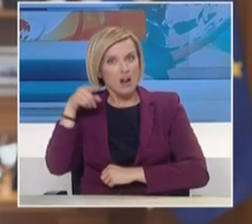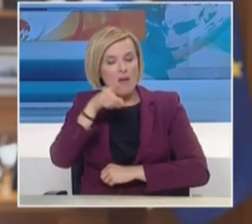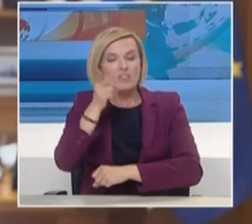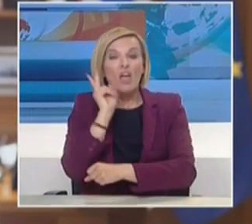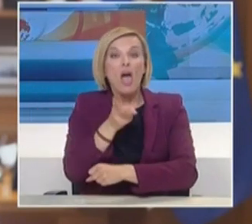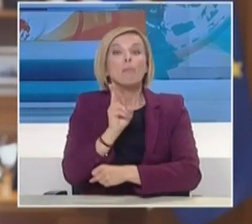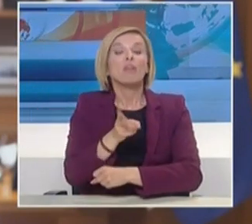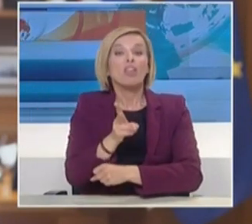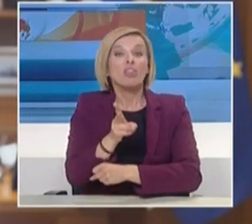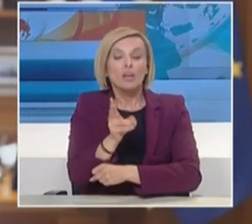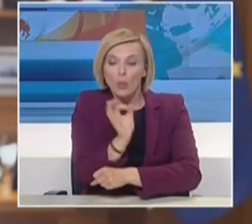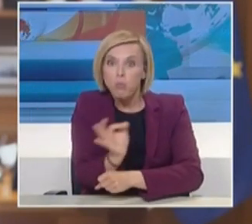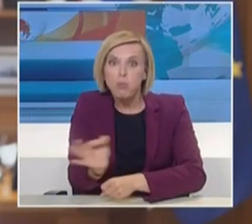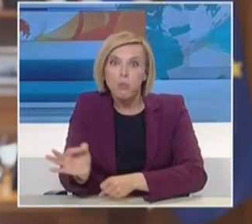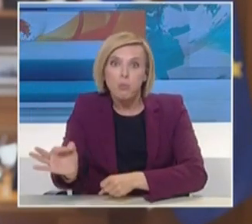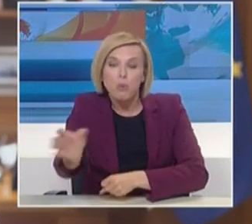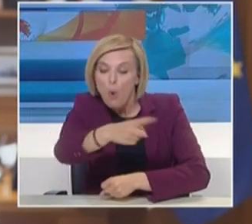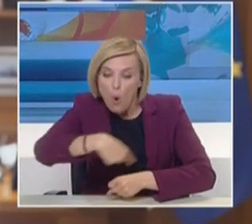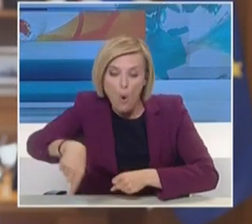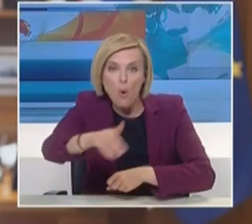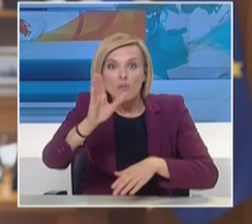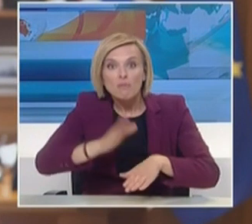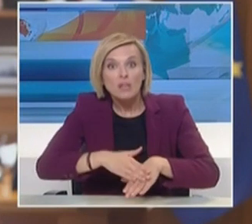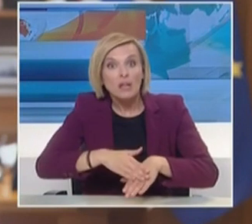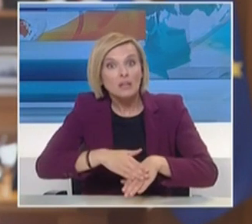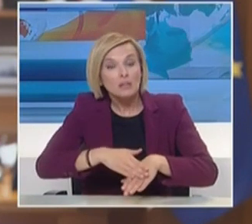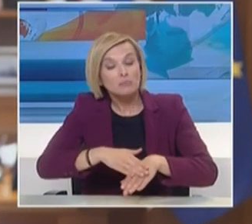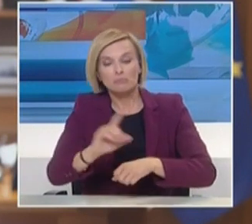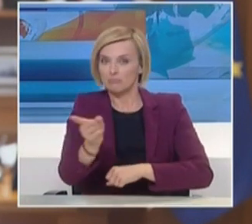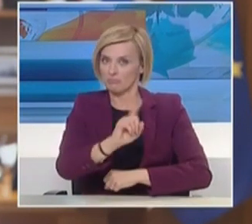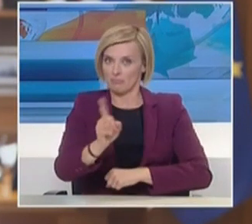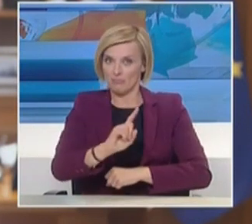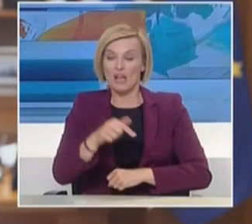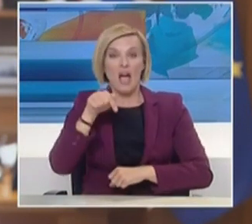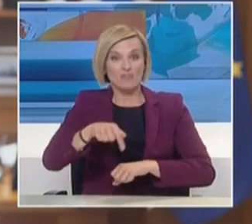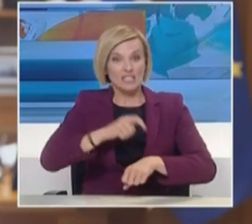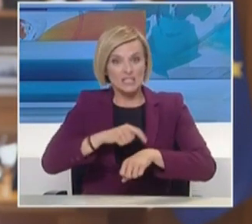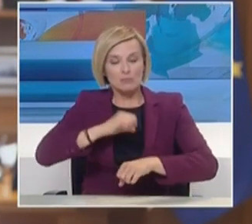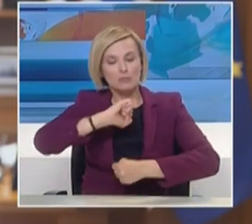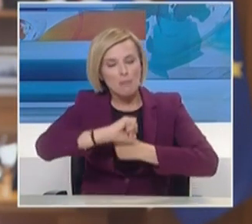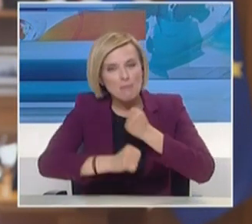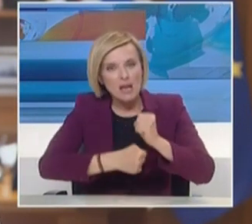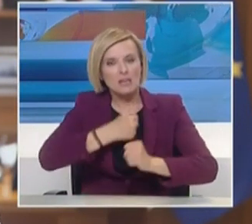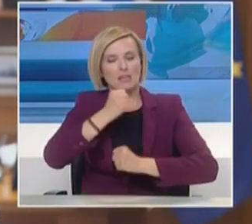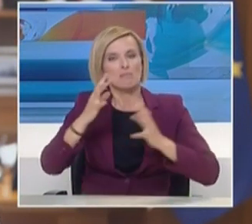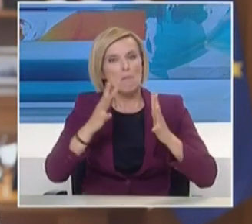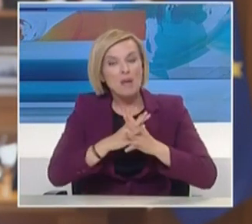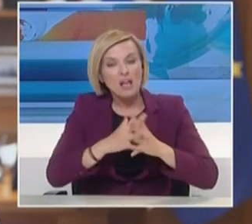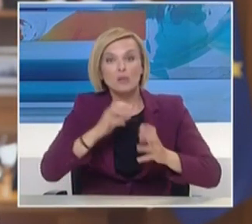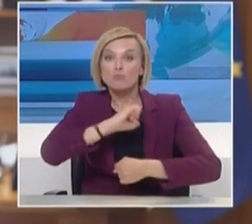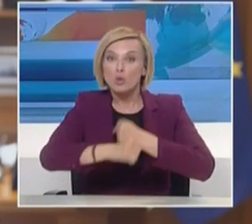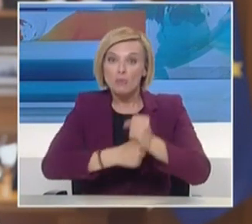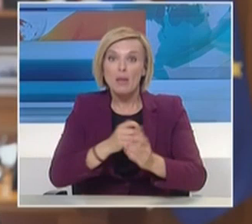λίγη ανεύθυνη μπορούν να βλάψουν χιλιάδες υπεύθυνους. Καθώς, λοιπόν, στη μάχη έρχονται δύσκολες στιγμές, πρέπει να